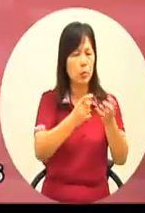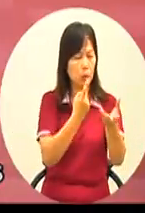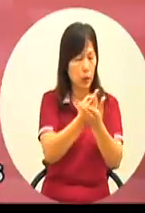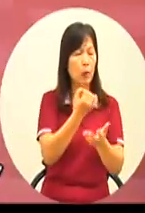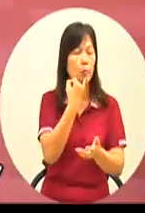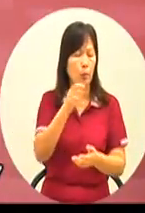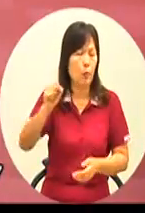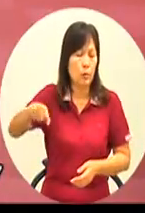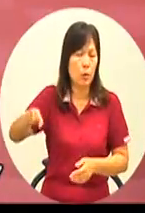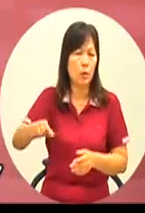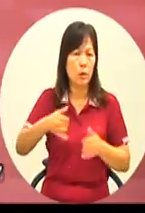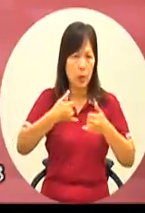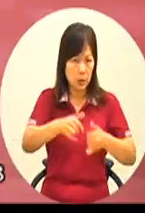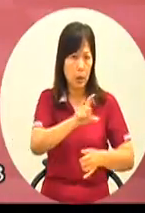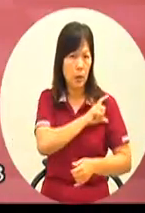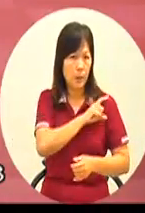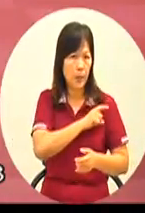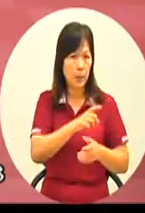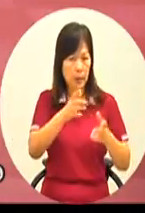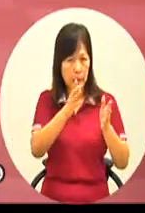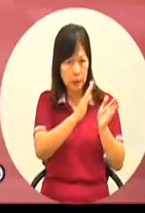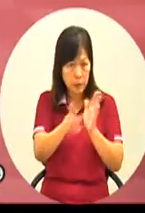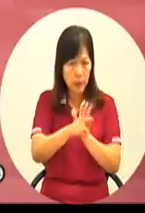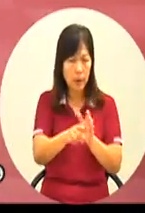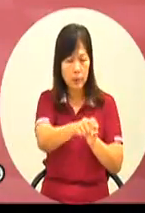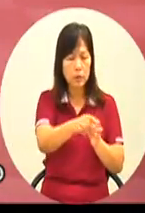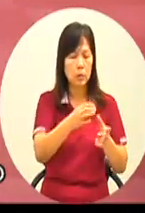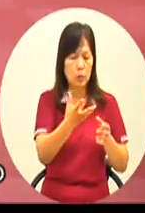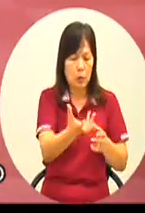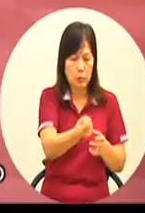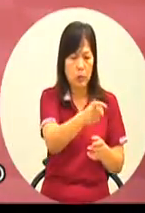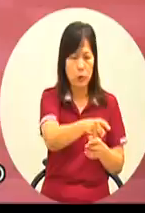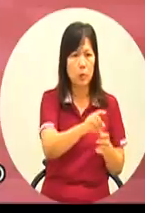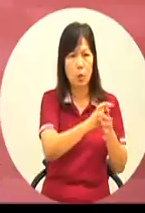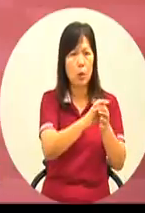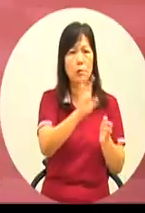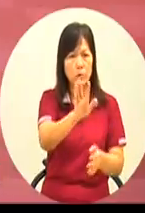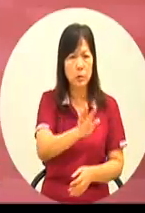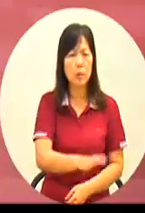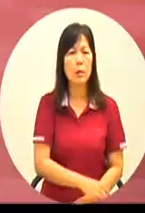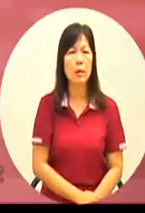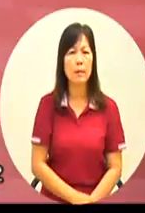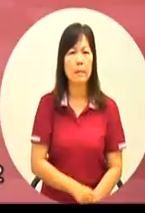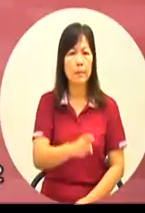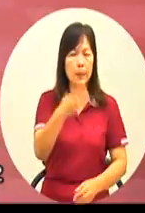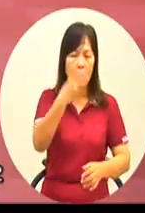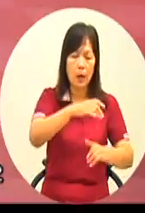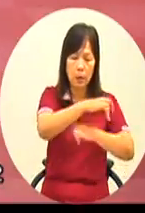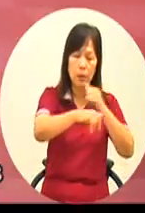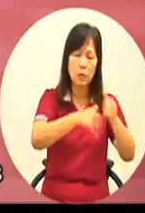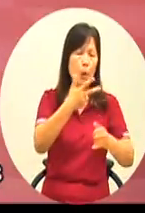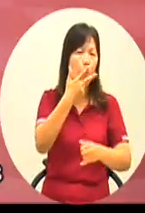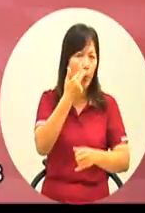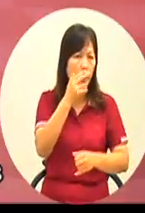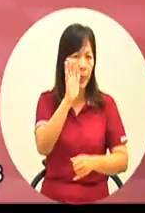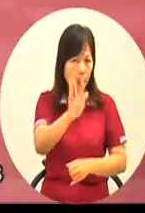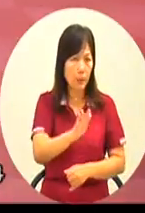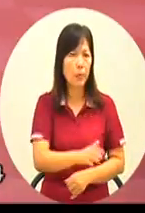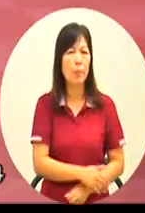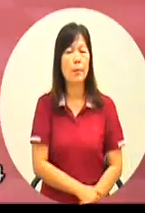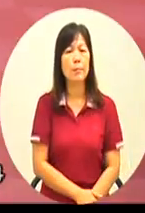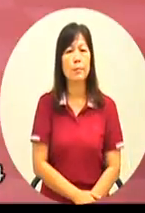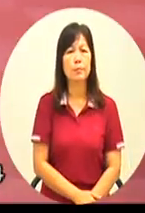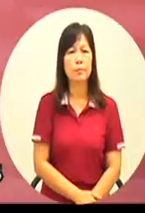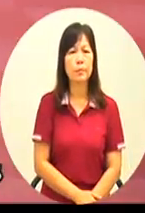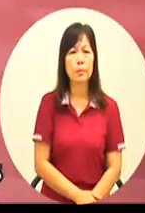为这个路名的整合干系到他们的产权的权益，干系到他生活的方便性。但因为我们